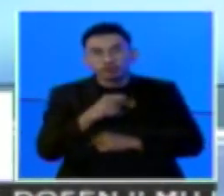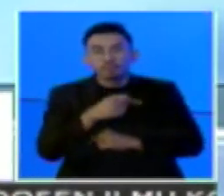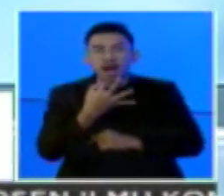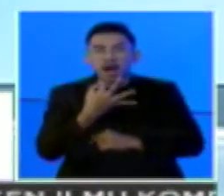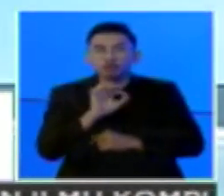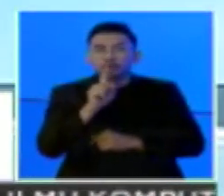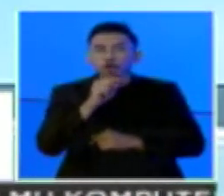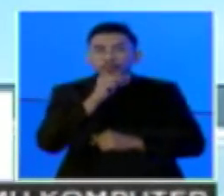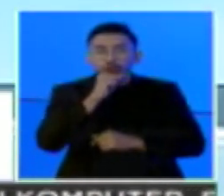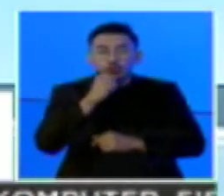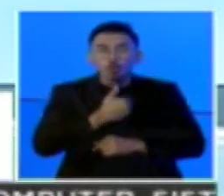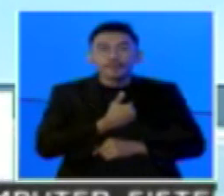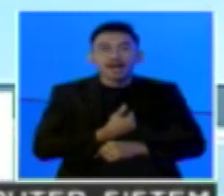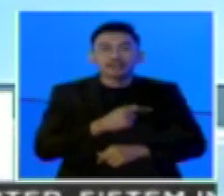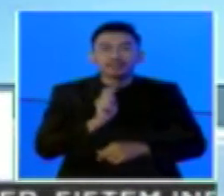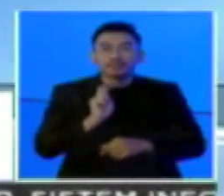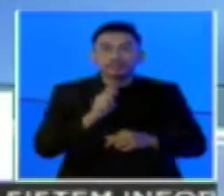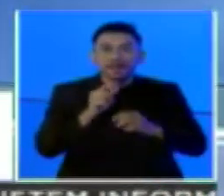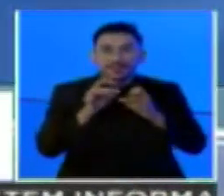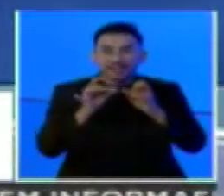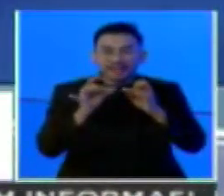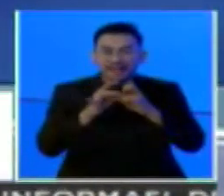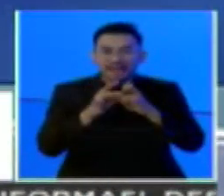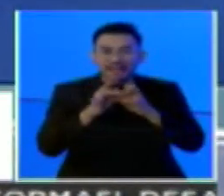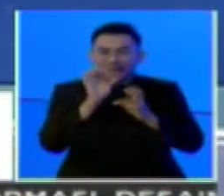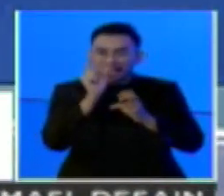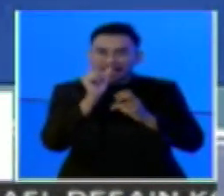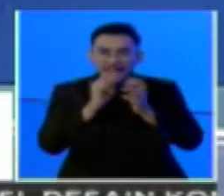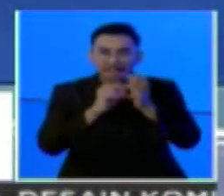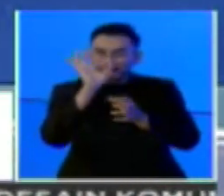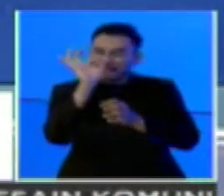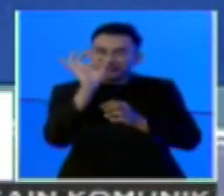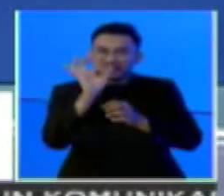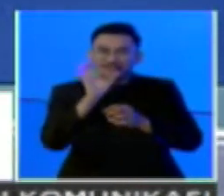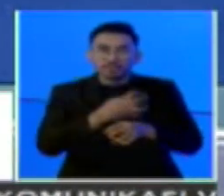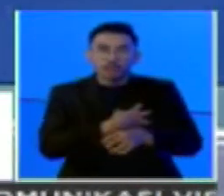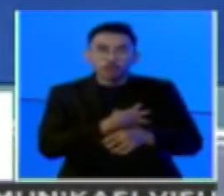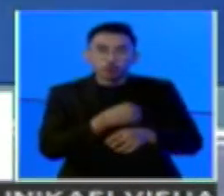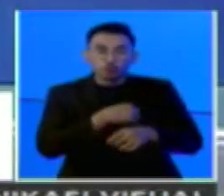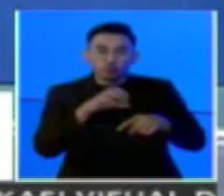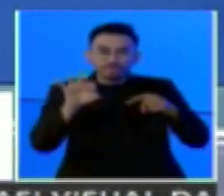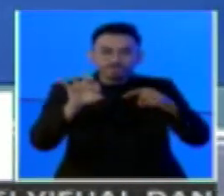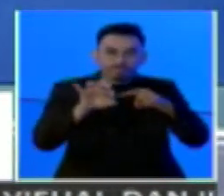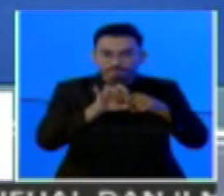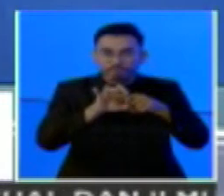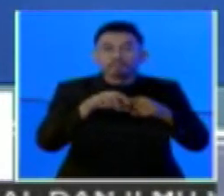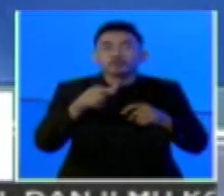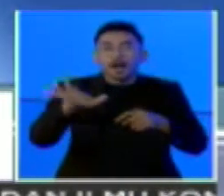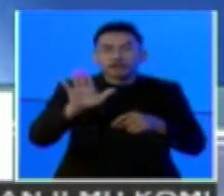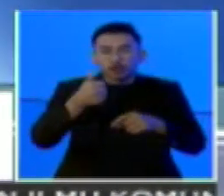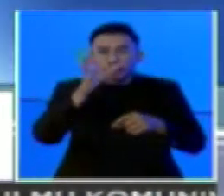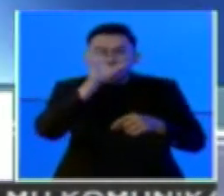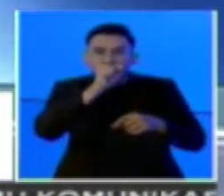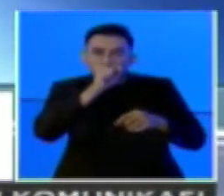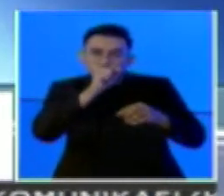baru satu minggu melakukan operasi pemasangan ring pada jantungnya. Dan pemirsa, kami ajak Anda mengenal lebih dalam serba-serbi penyakit